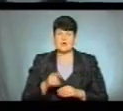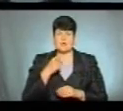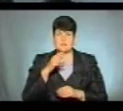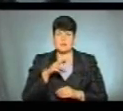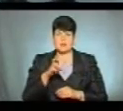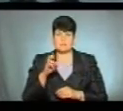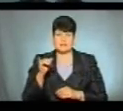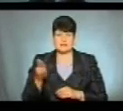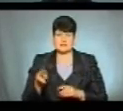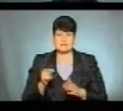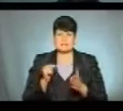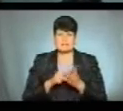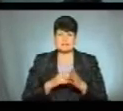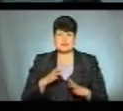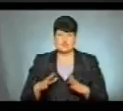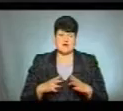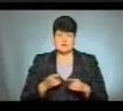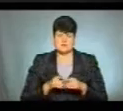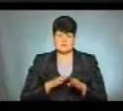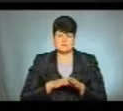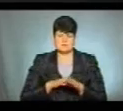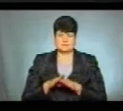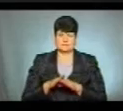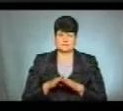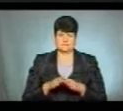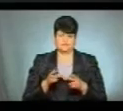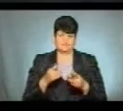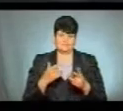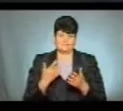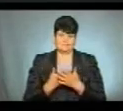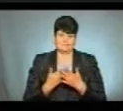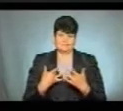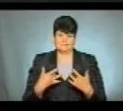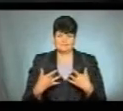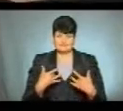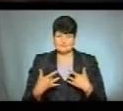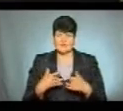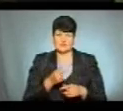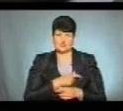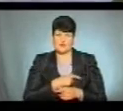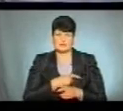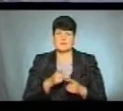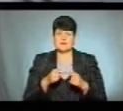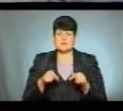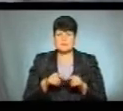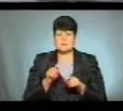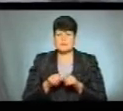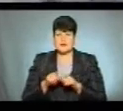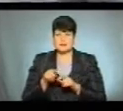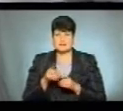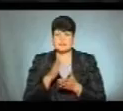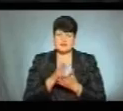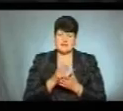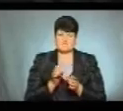Білецького, мета тренування – повна координація підрозділів. За сценарієм поліцейські чергували на дільницях, перевіряли їх на